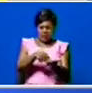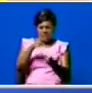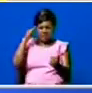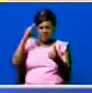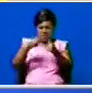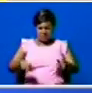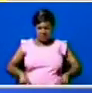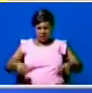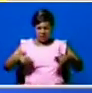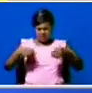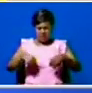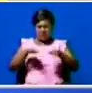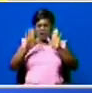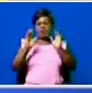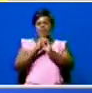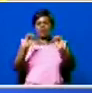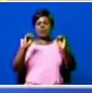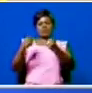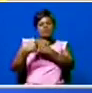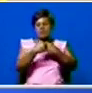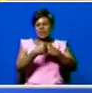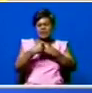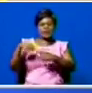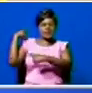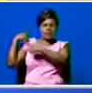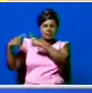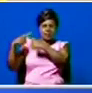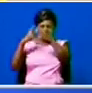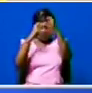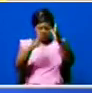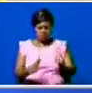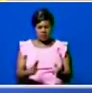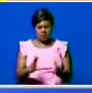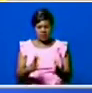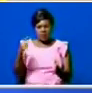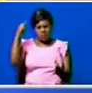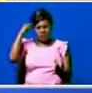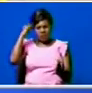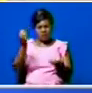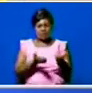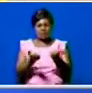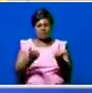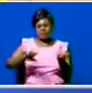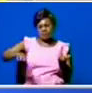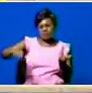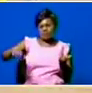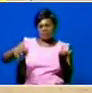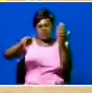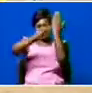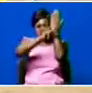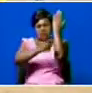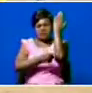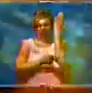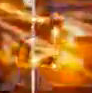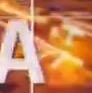ukiwa kutokata tamaa licha ya changamoto zilizoko. Rakel Muigai, makala ya Bongo la biashara katika kaunti ya Kirinyaga.